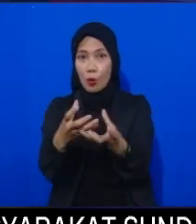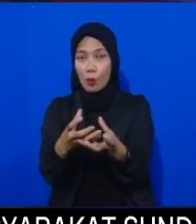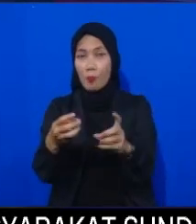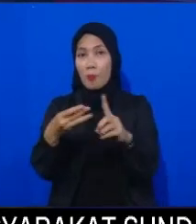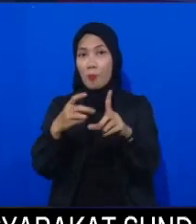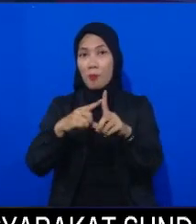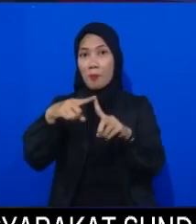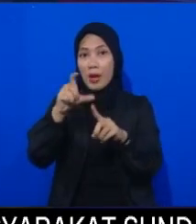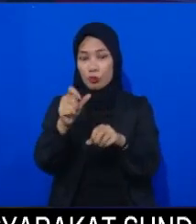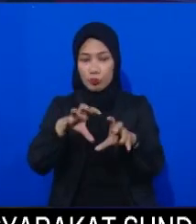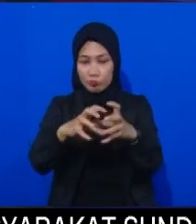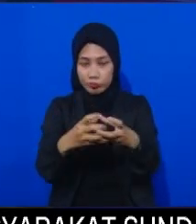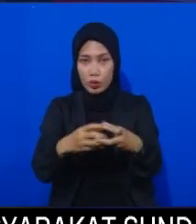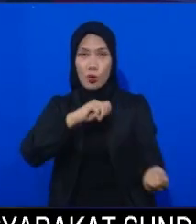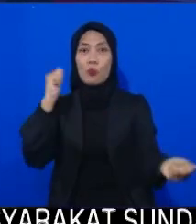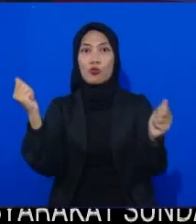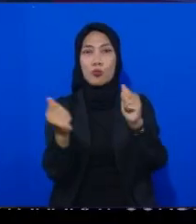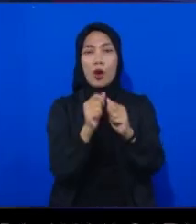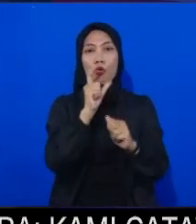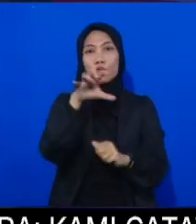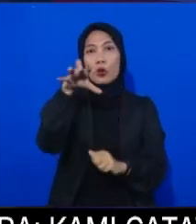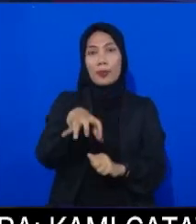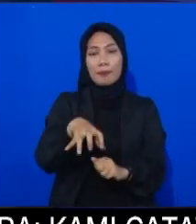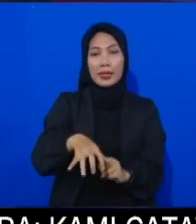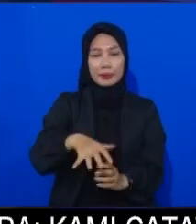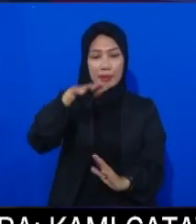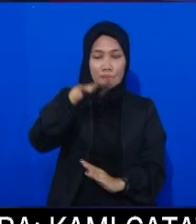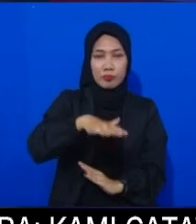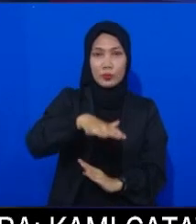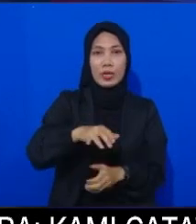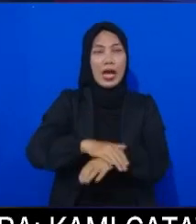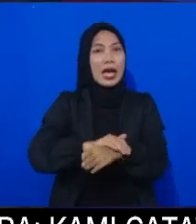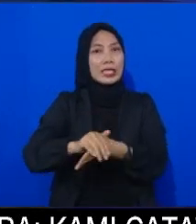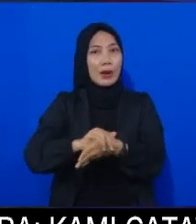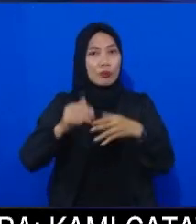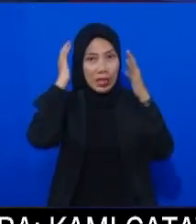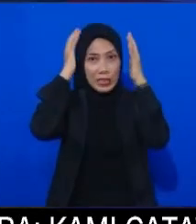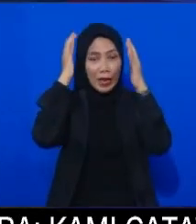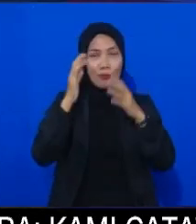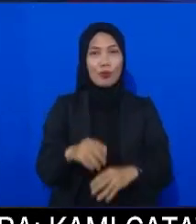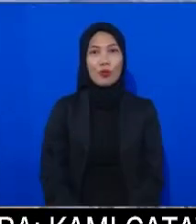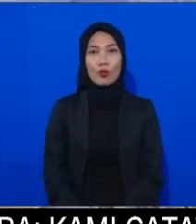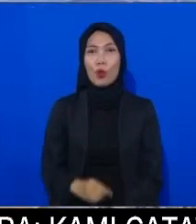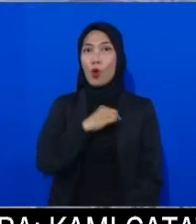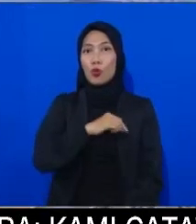sabun dan sampo dalam sebulan Joan dari jualan dispenser ini tembus ratusan juta